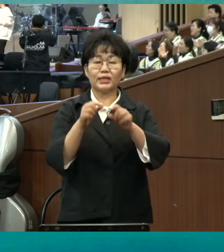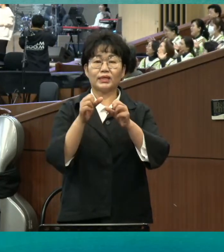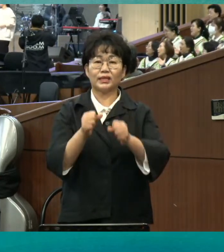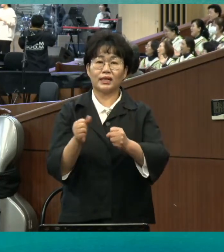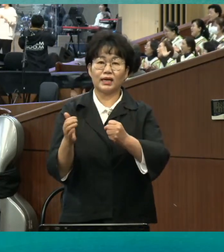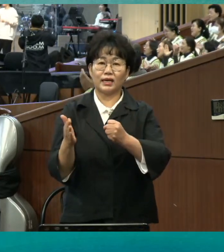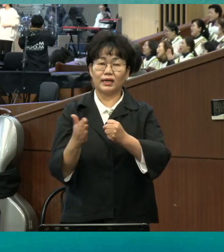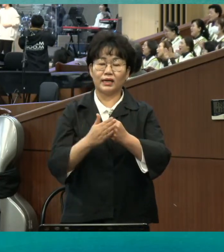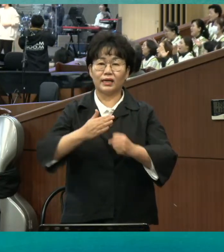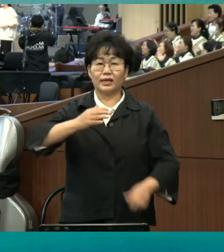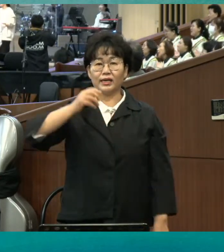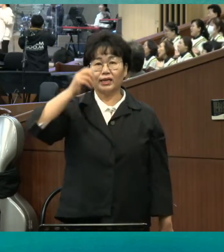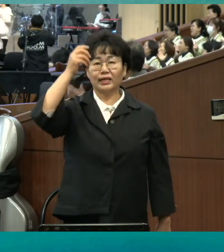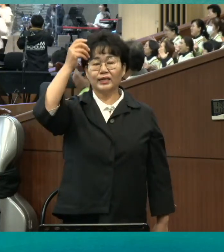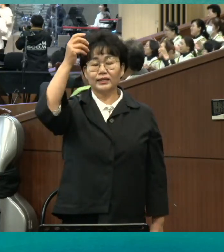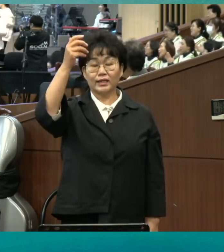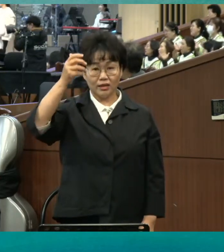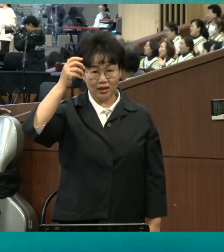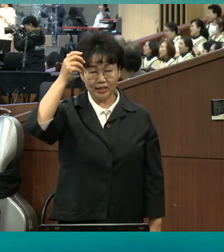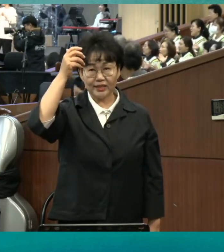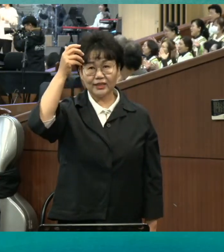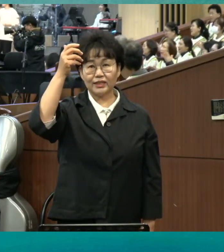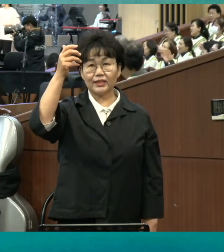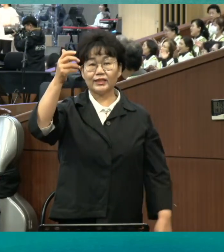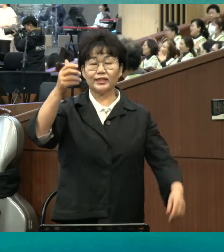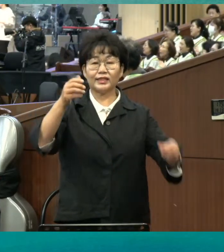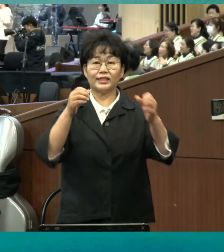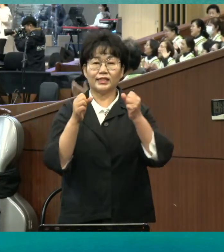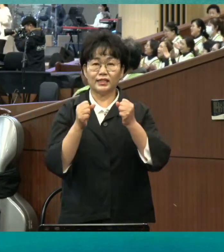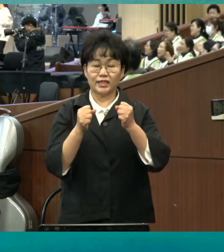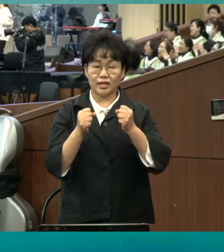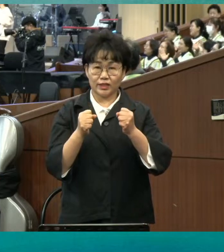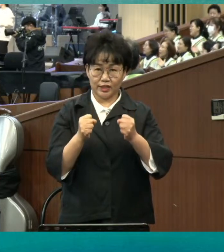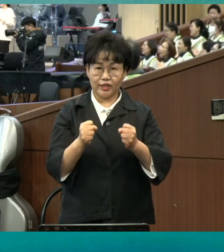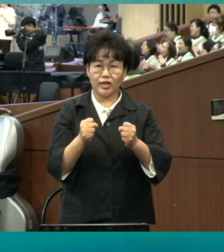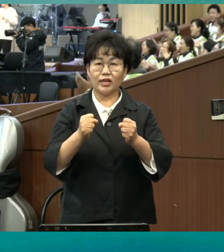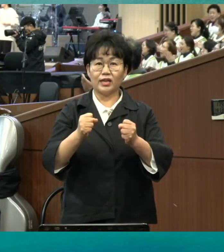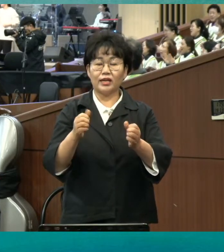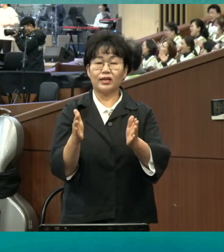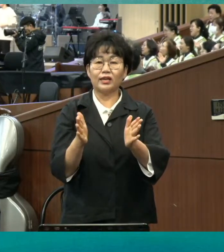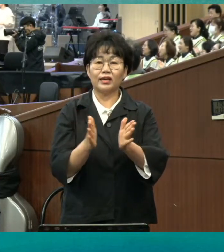성령이 계시네. 성령이 계시네.